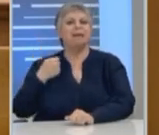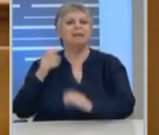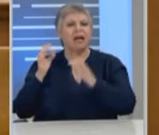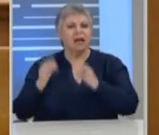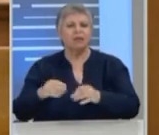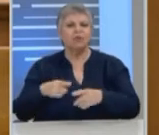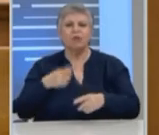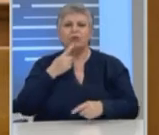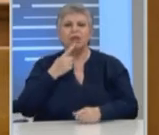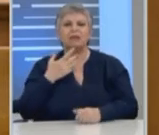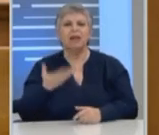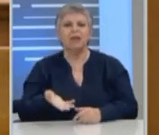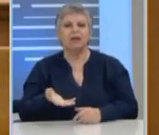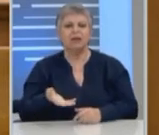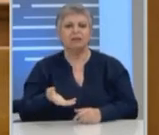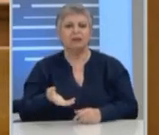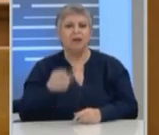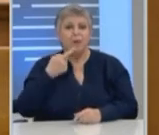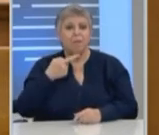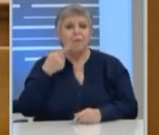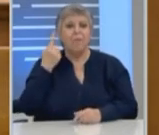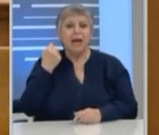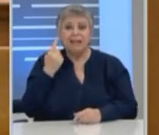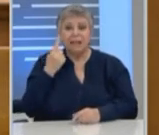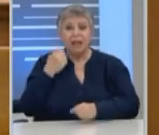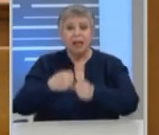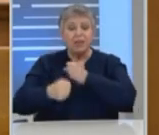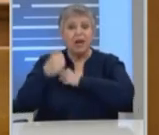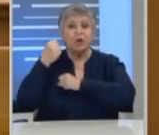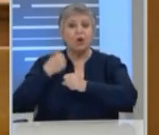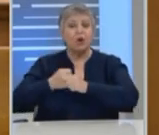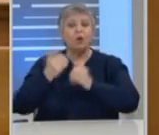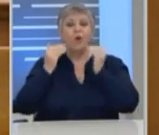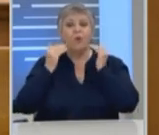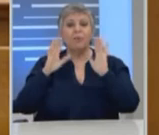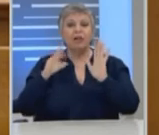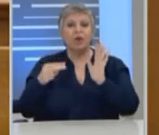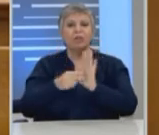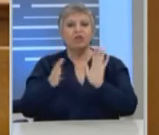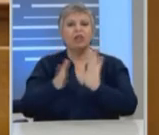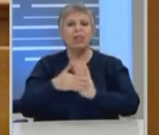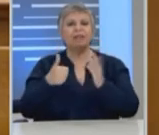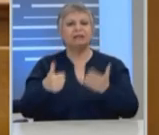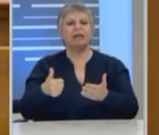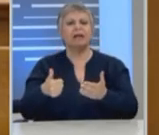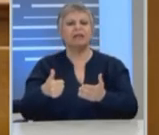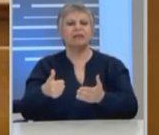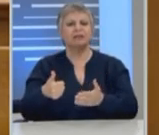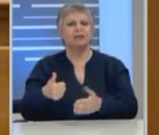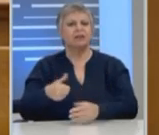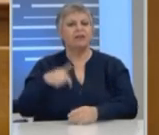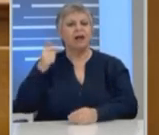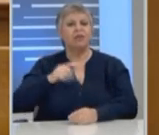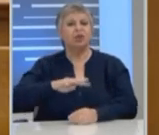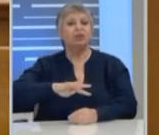ίδια ακριβώς λέγατε. Ένα χρόνο πριν, το Μάιο του 16. Κυρίες και κύριοι συνάδελφοι, το τέταρτο